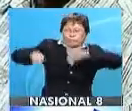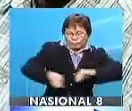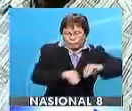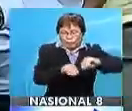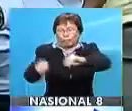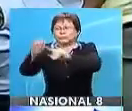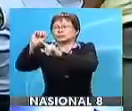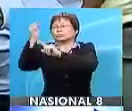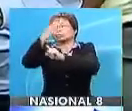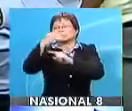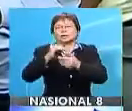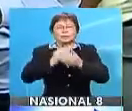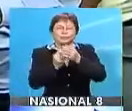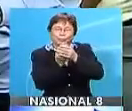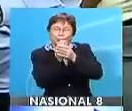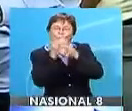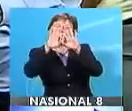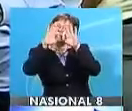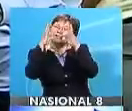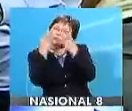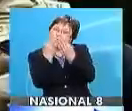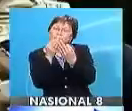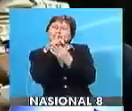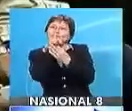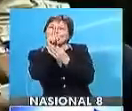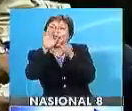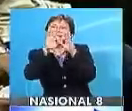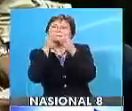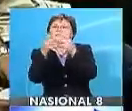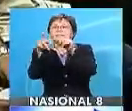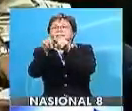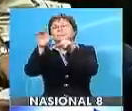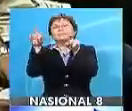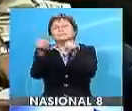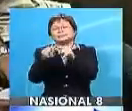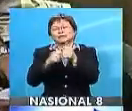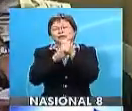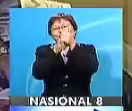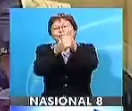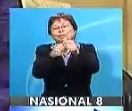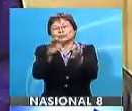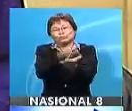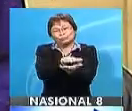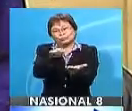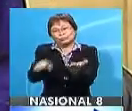masa yang sama memumpuk nilai kekeluargaan yang sebenar sebagaimana budaya kita